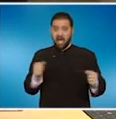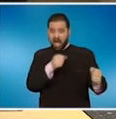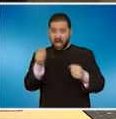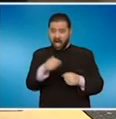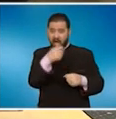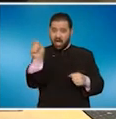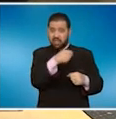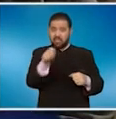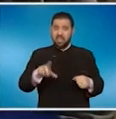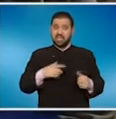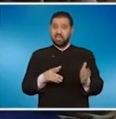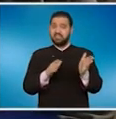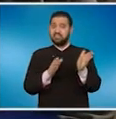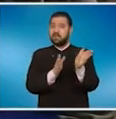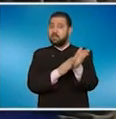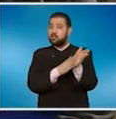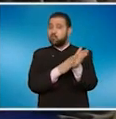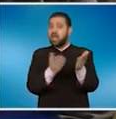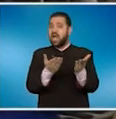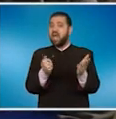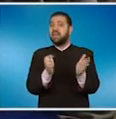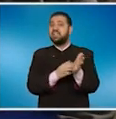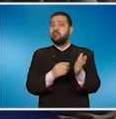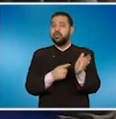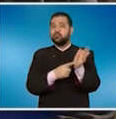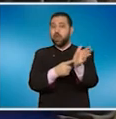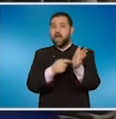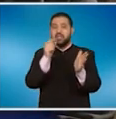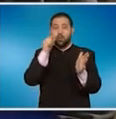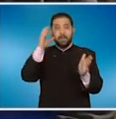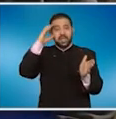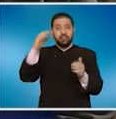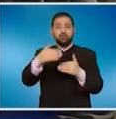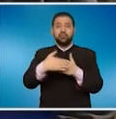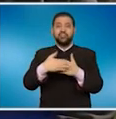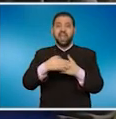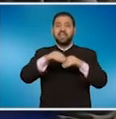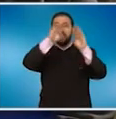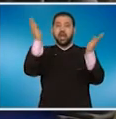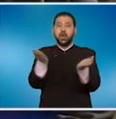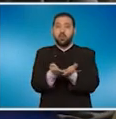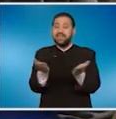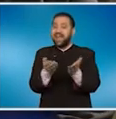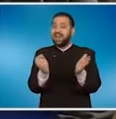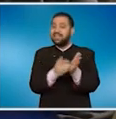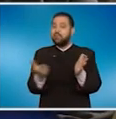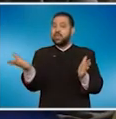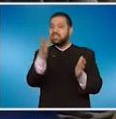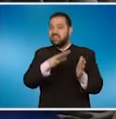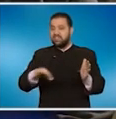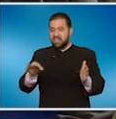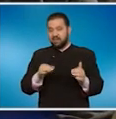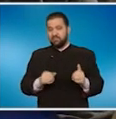fapt, este mărturia pe care trebuie să o dea credincioși și în fața lumii. O mărturie care trebuie să fie